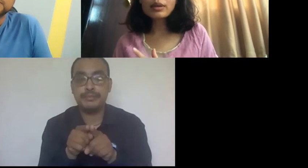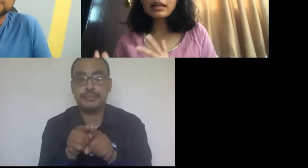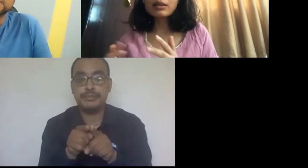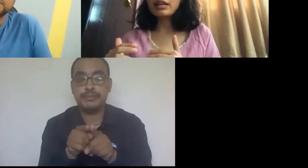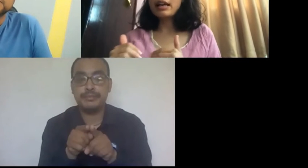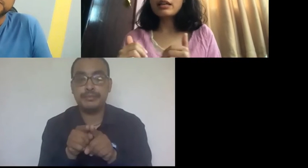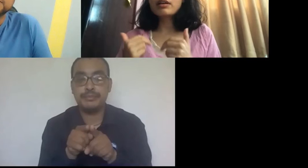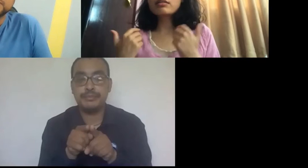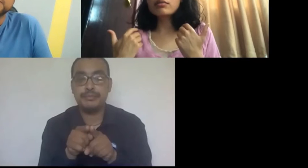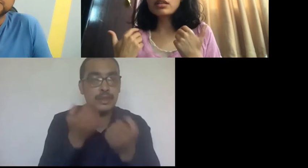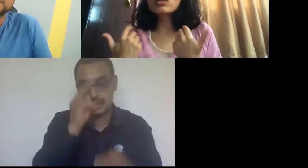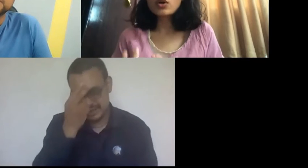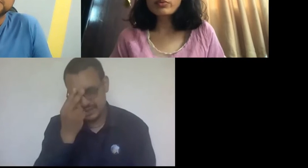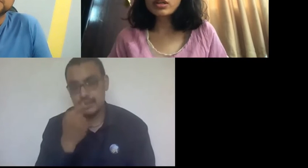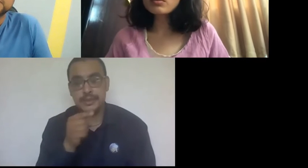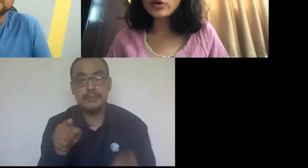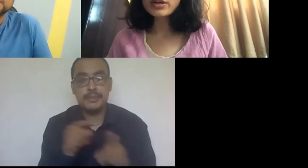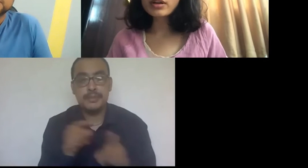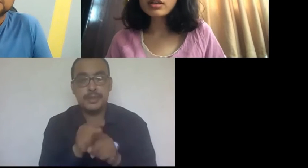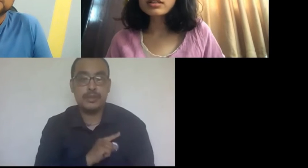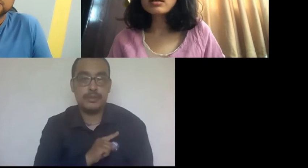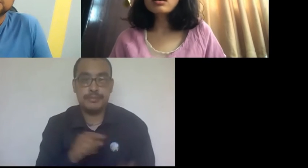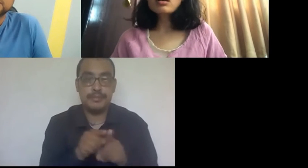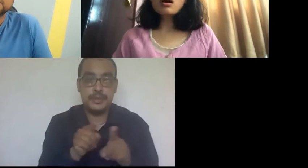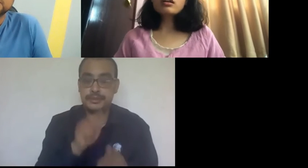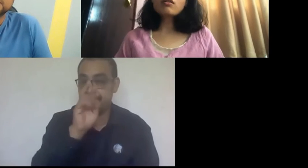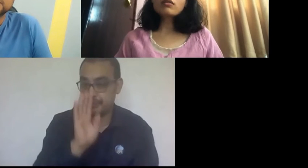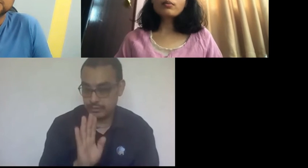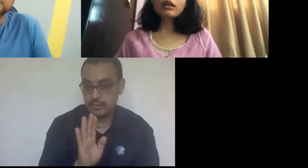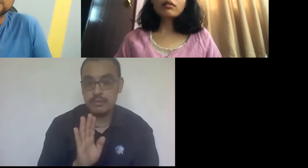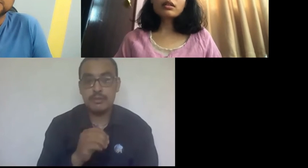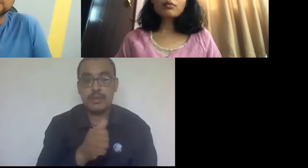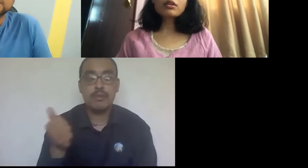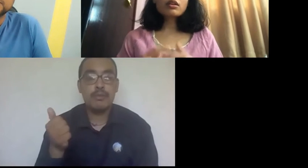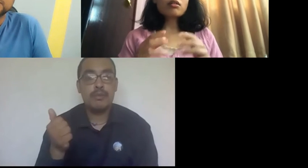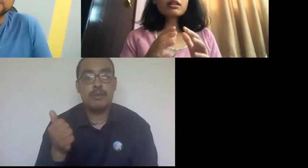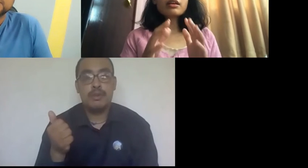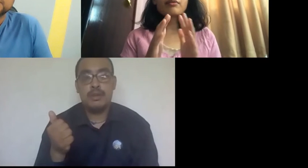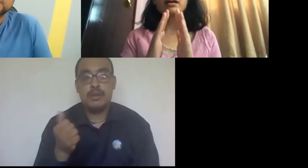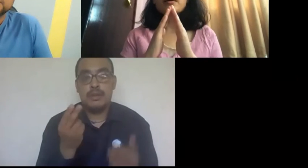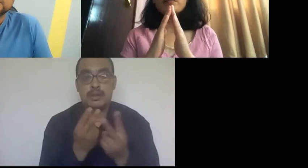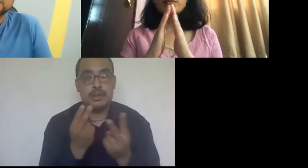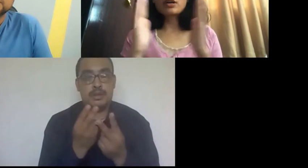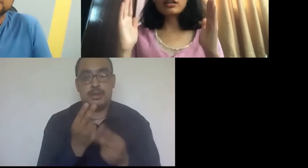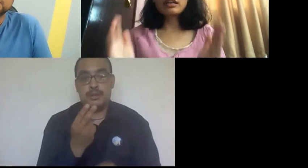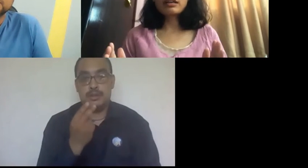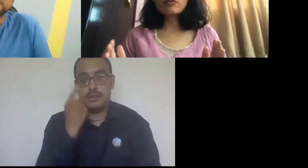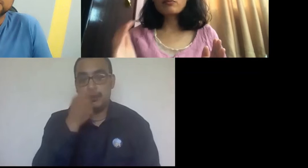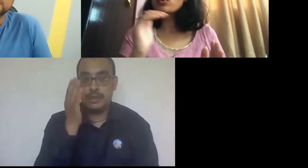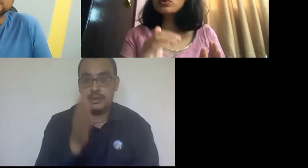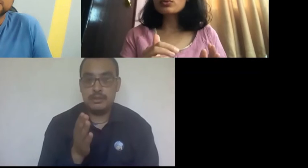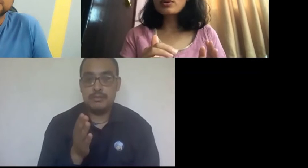फाइटिङहरू होला कि भन्ने खालि एउटा हुन्छ नि डर पनि भइरहेको रहेछ कि. अनि अर्को भनेको चाहिँ अब जस्तै कसैले एउटा के